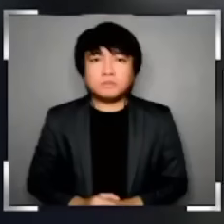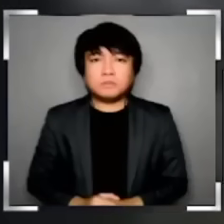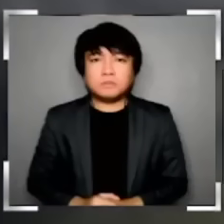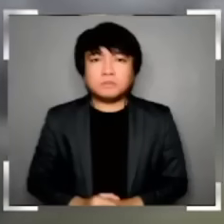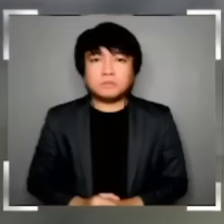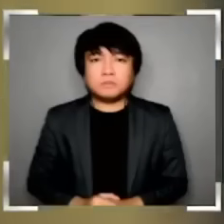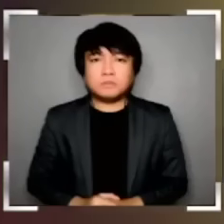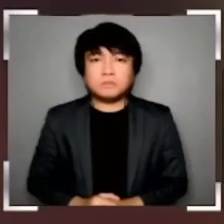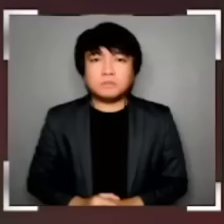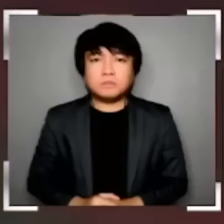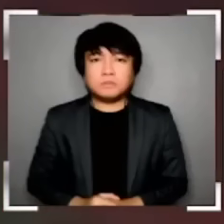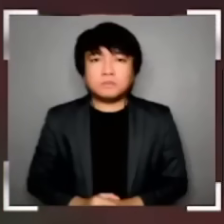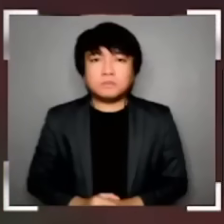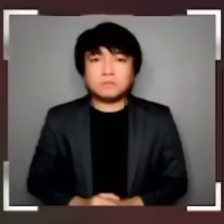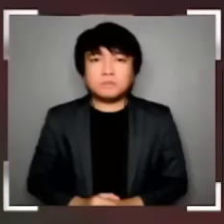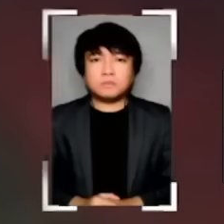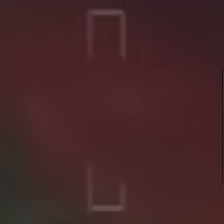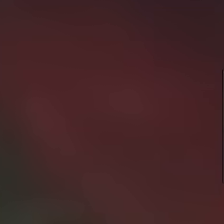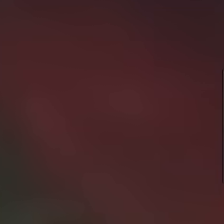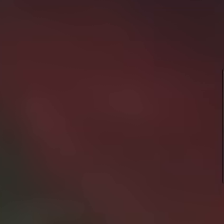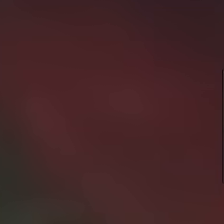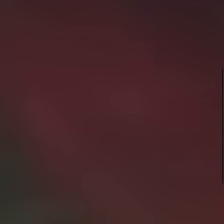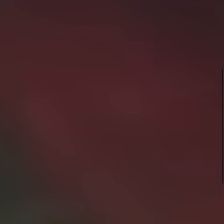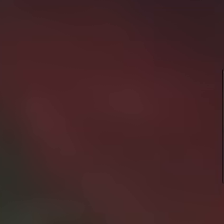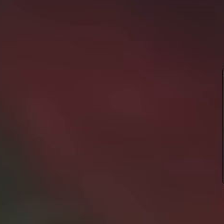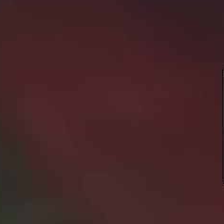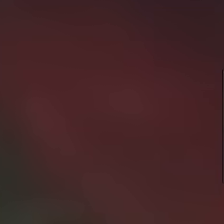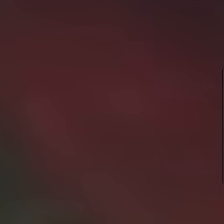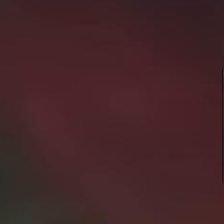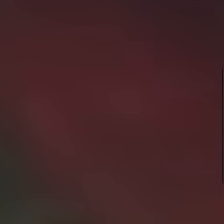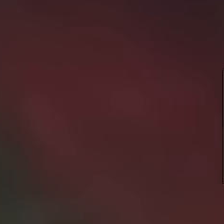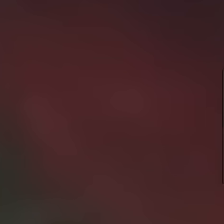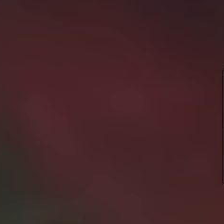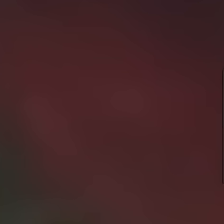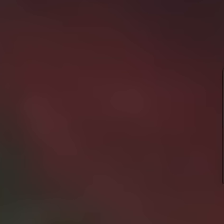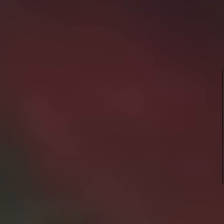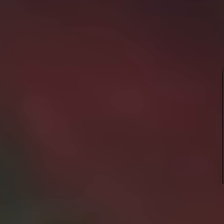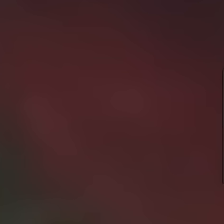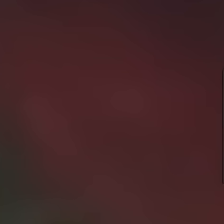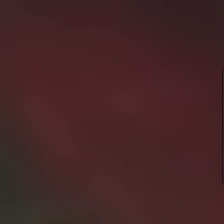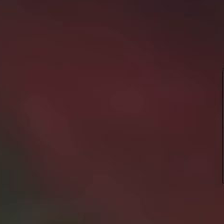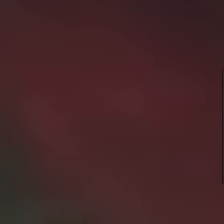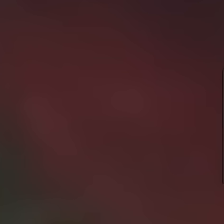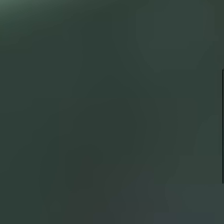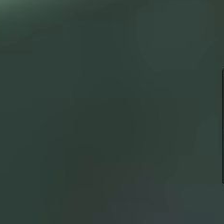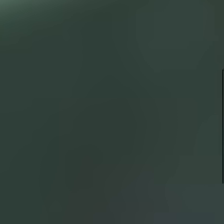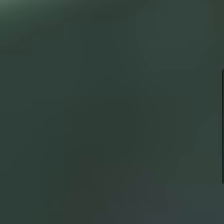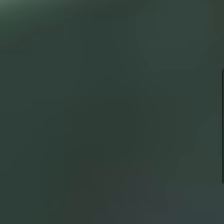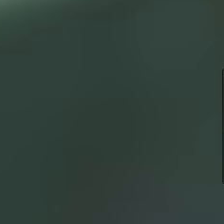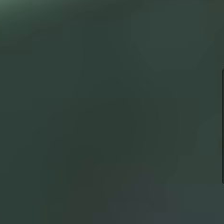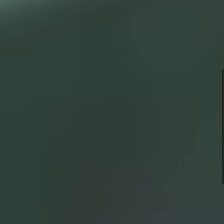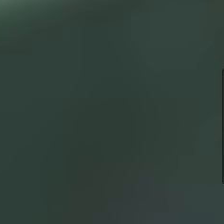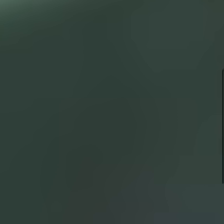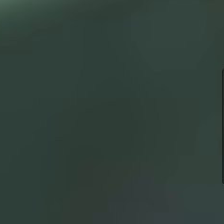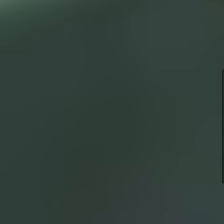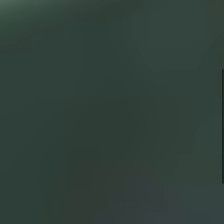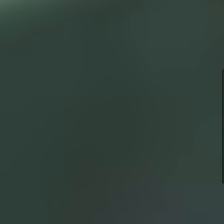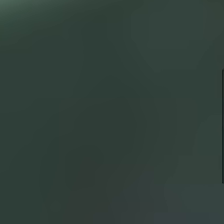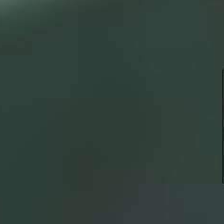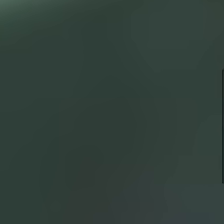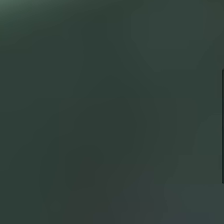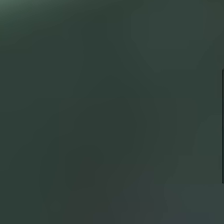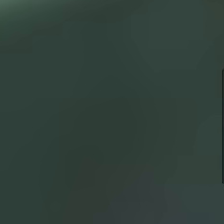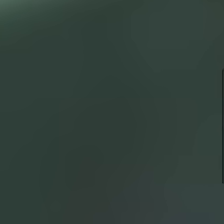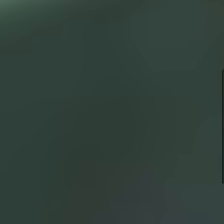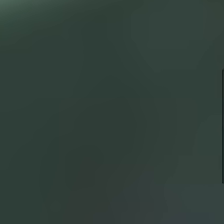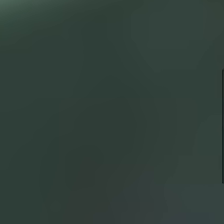ng tatlong suspect na pumatay sa 51 anyos na guro sa kolehiyo na si Tony Lazaga. Arestado ang isa sa mga suspect